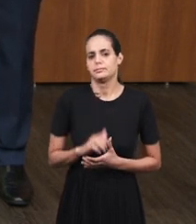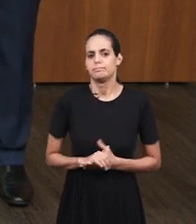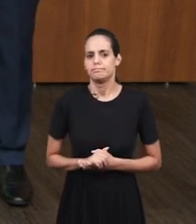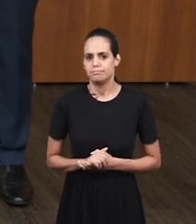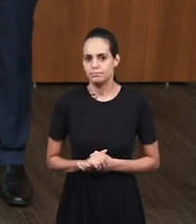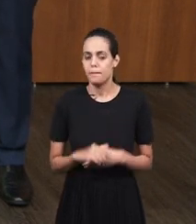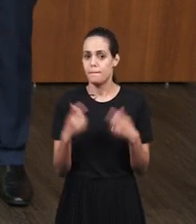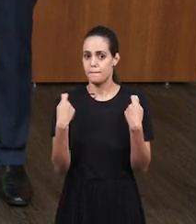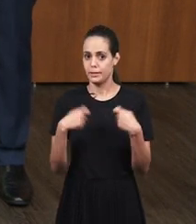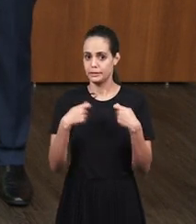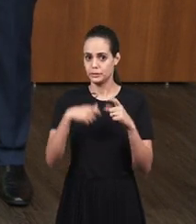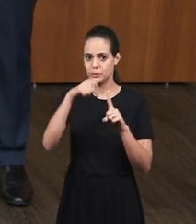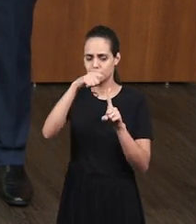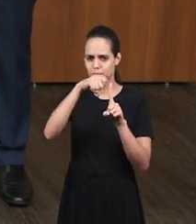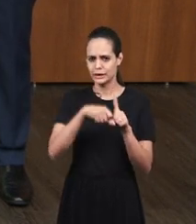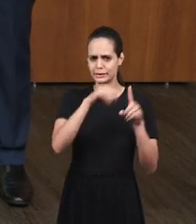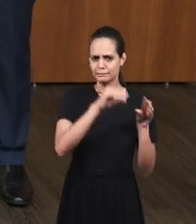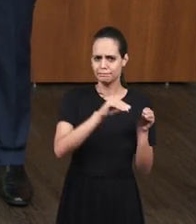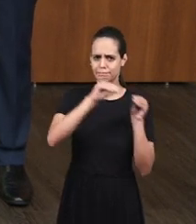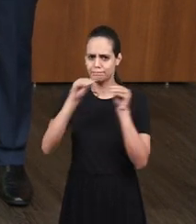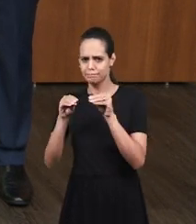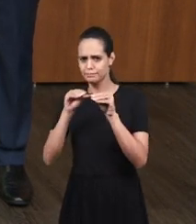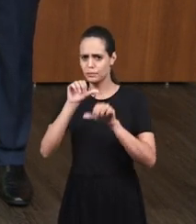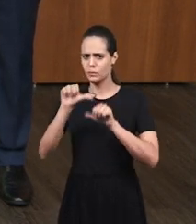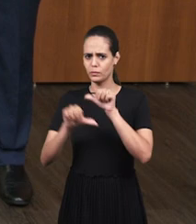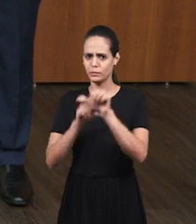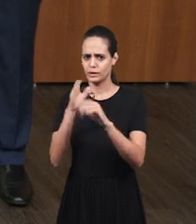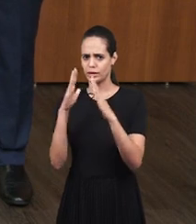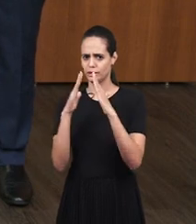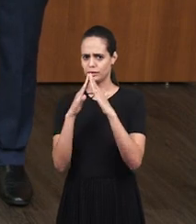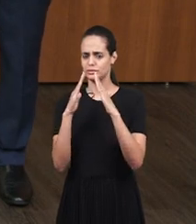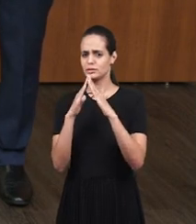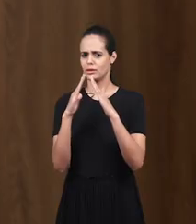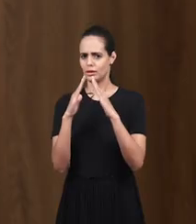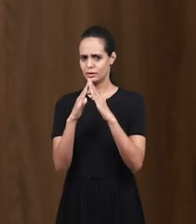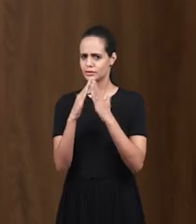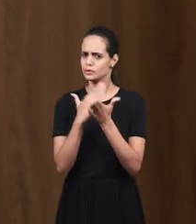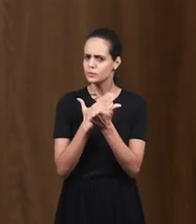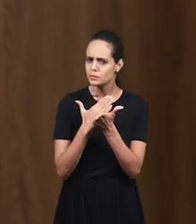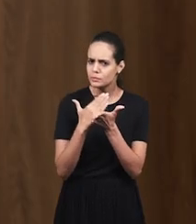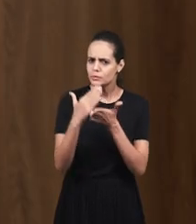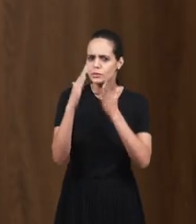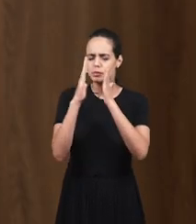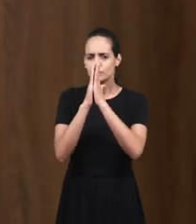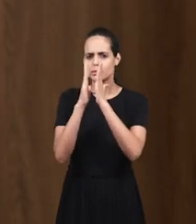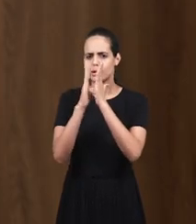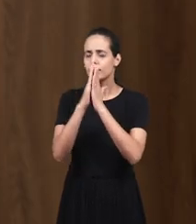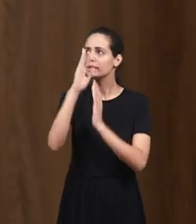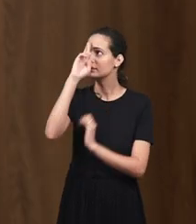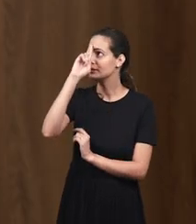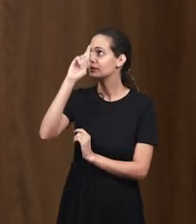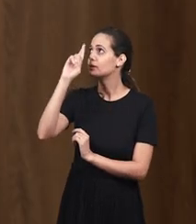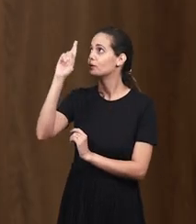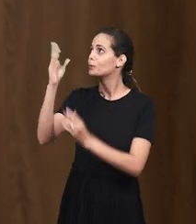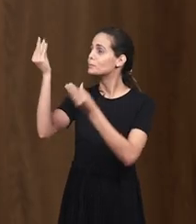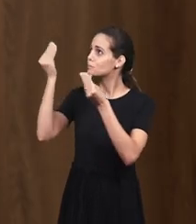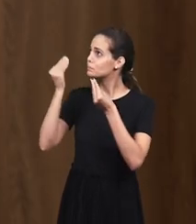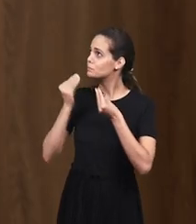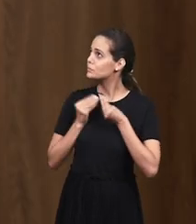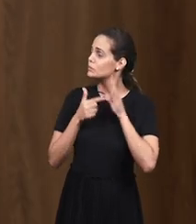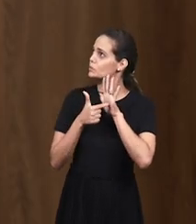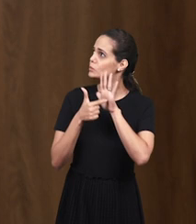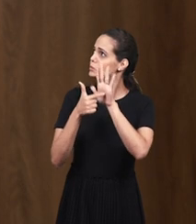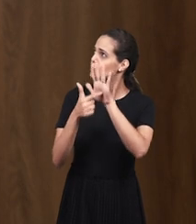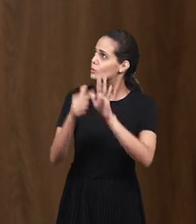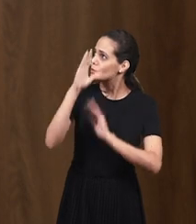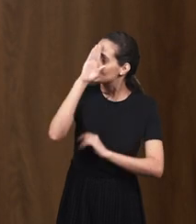est affligé, il est préoccupé à propos de problèmes financiers. Il a dû, dans ce